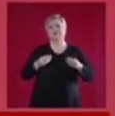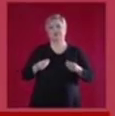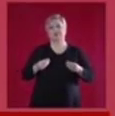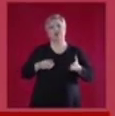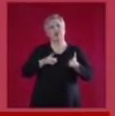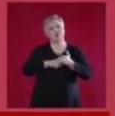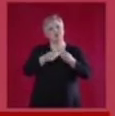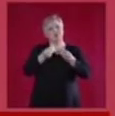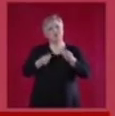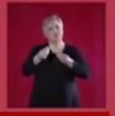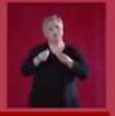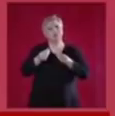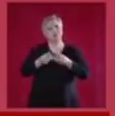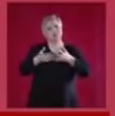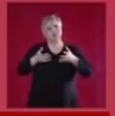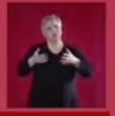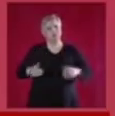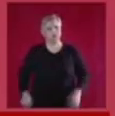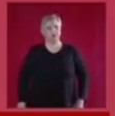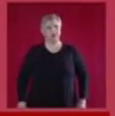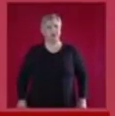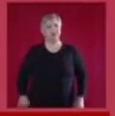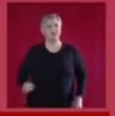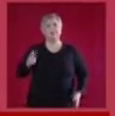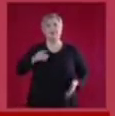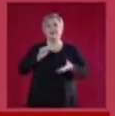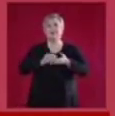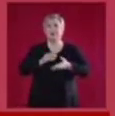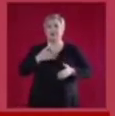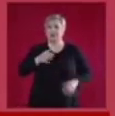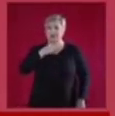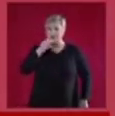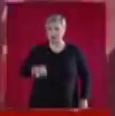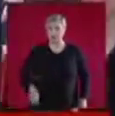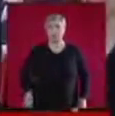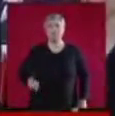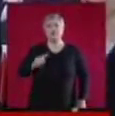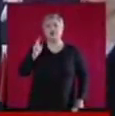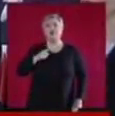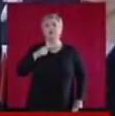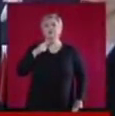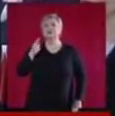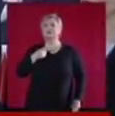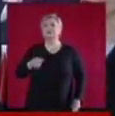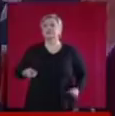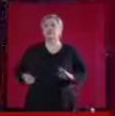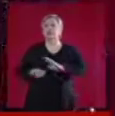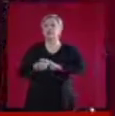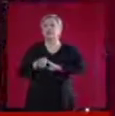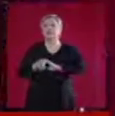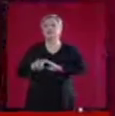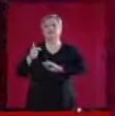θέλετε αυτοί οι οποίοι κατά τη διάρκεια της προσφυγικής κρίσης ύψωναν φράχτες και τοίχους και